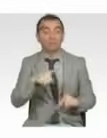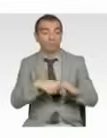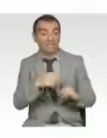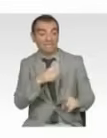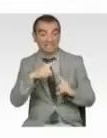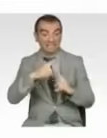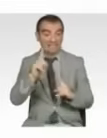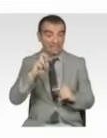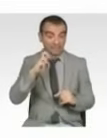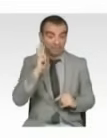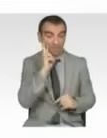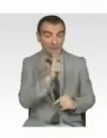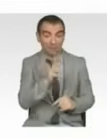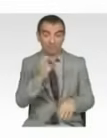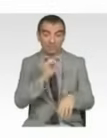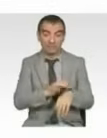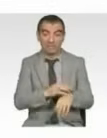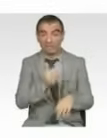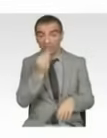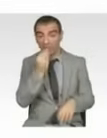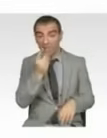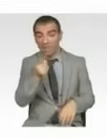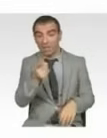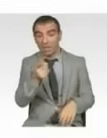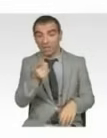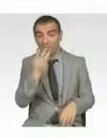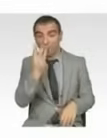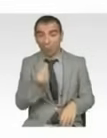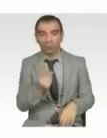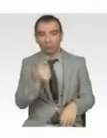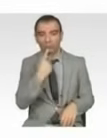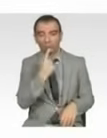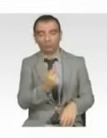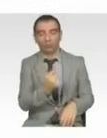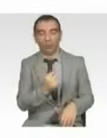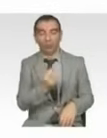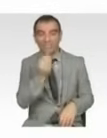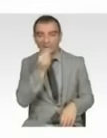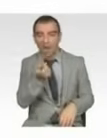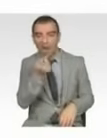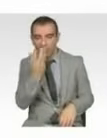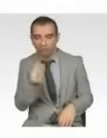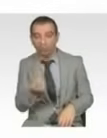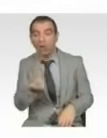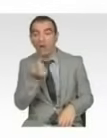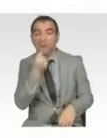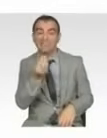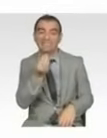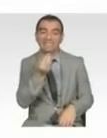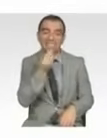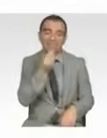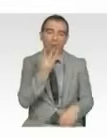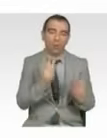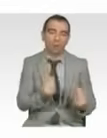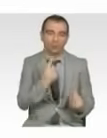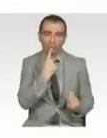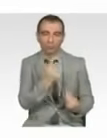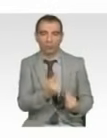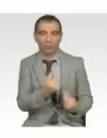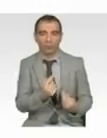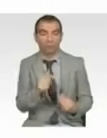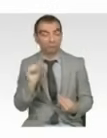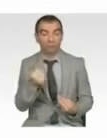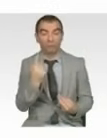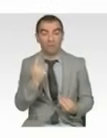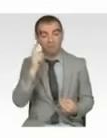güzel anlatmış ki, diyor ki yiyeceğiniz ilacınız, ilacınız yiyeceğiniz olsun diyor. Evet, doğru. Çok güzel bir Harika